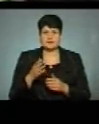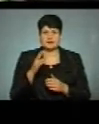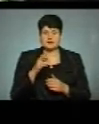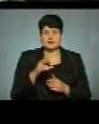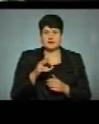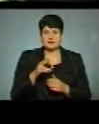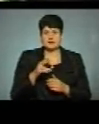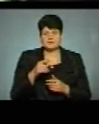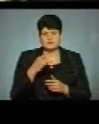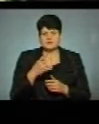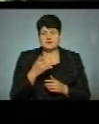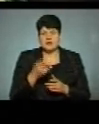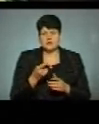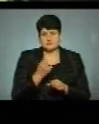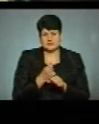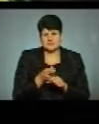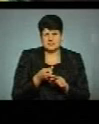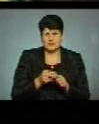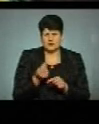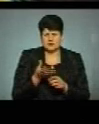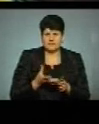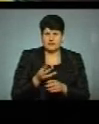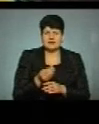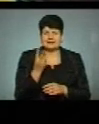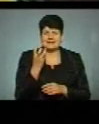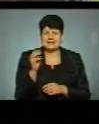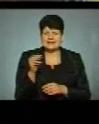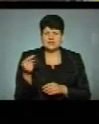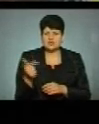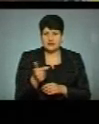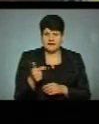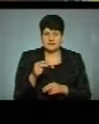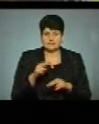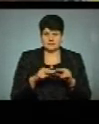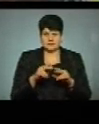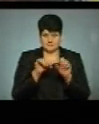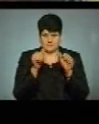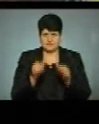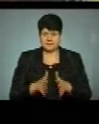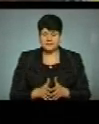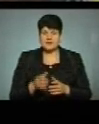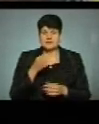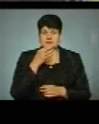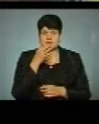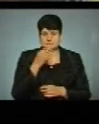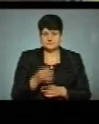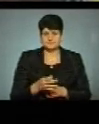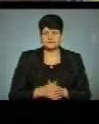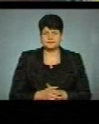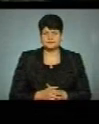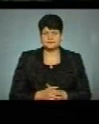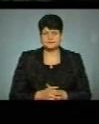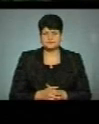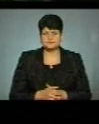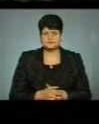Данило Чепіль. На роботи з міського бюджету виділили 300 тисяч гривень, повідомив директор Тернопільського об'єднання парків культури та відпочинку Микола